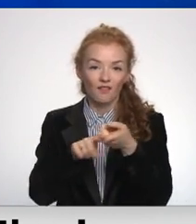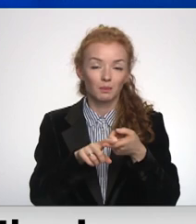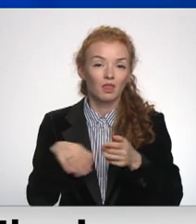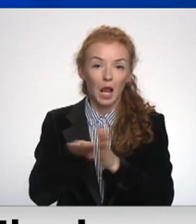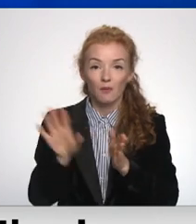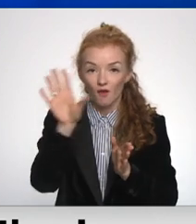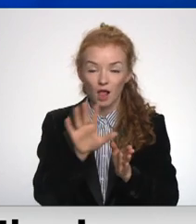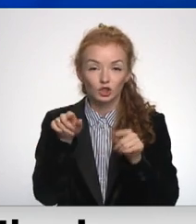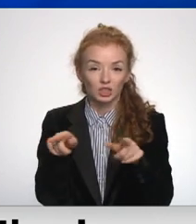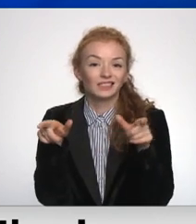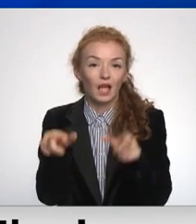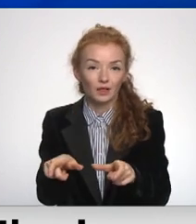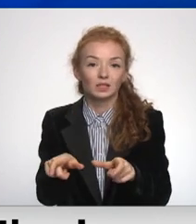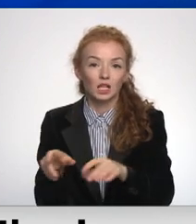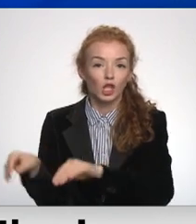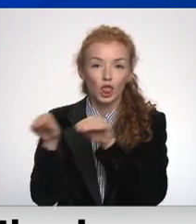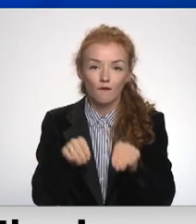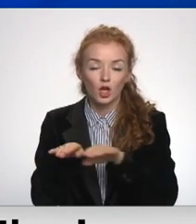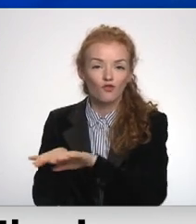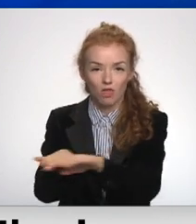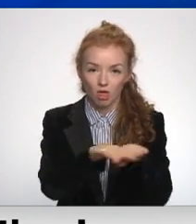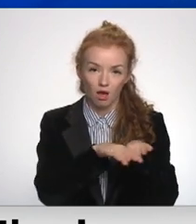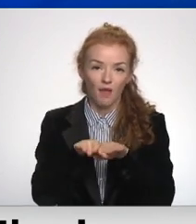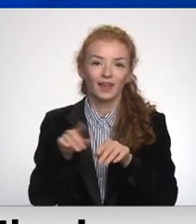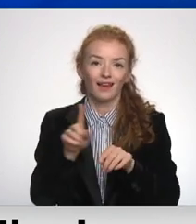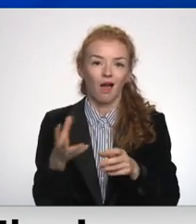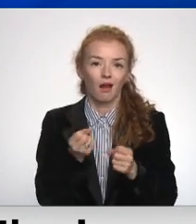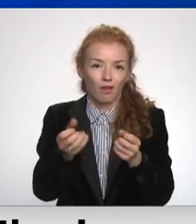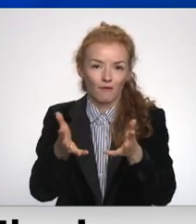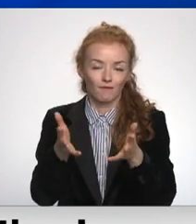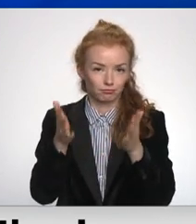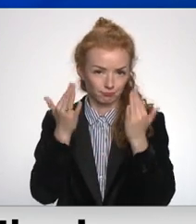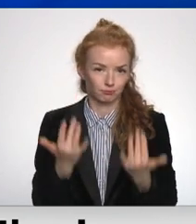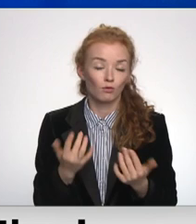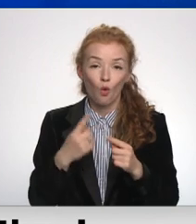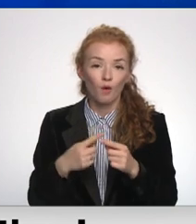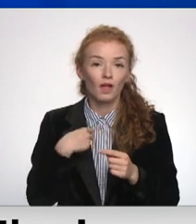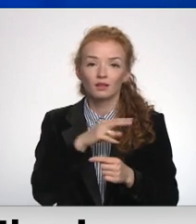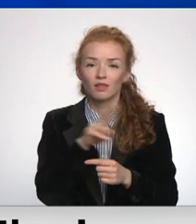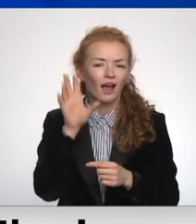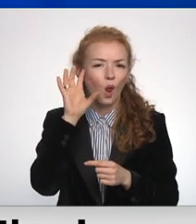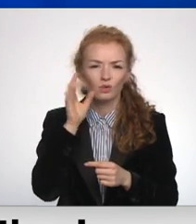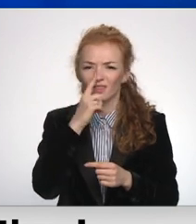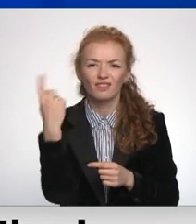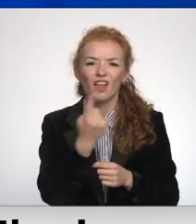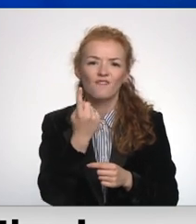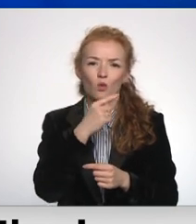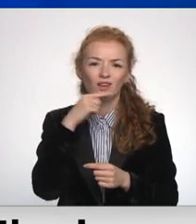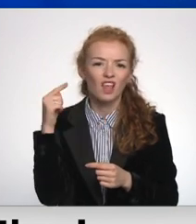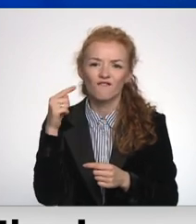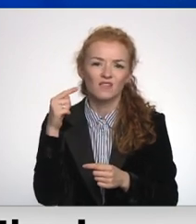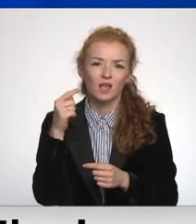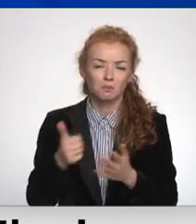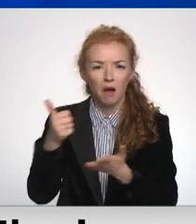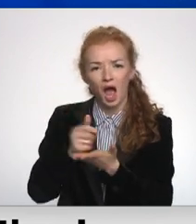šīs sankcijas ievieš vienādi un efektīvi. Tāpēc es tiešām neklausītos nevienas Krievijas personas komentāros,